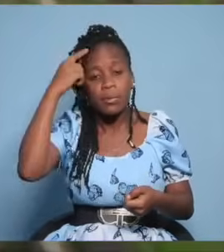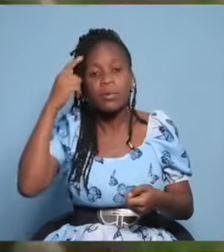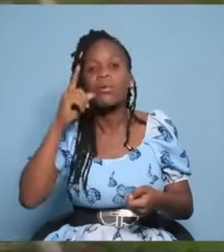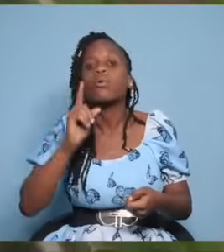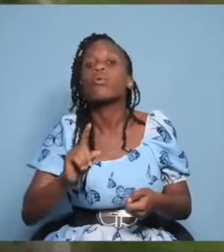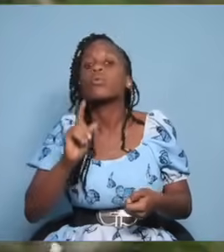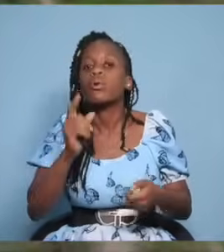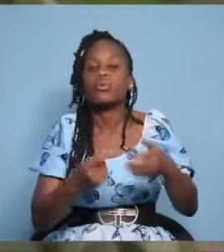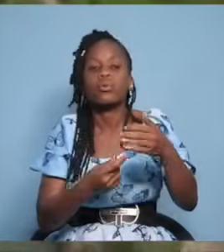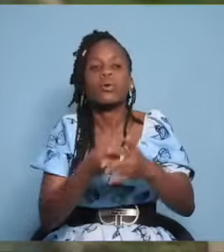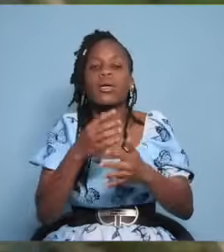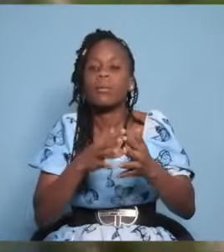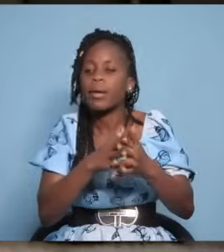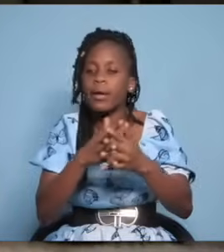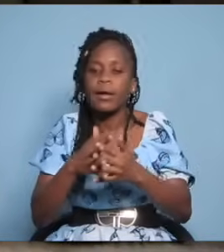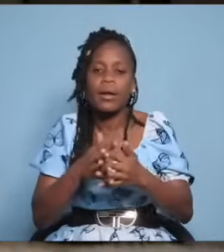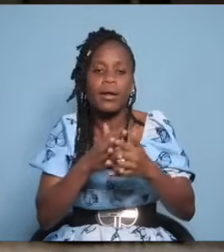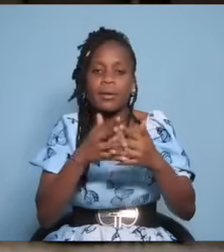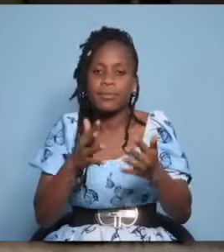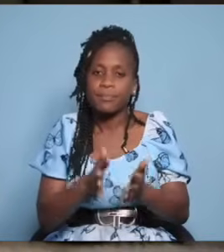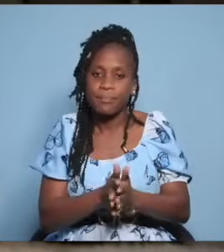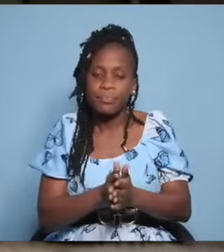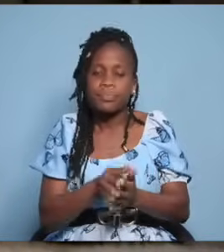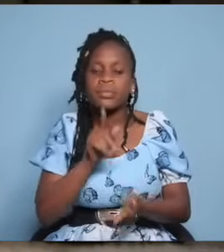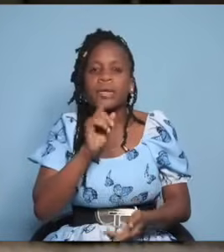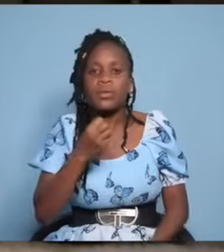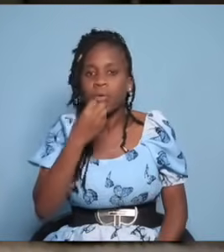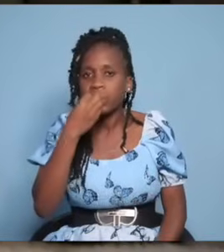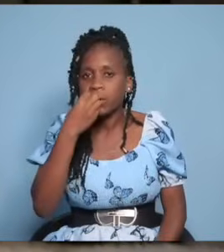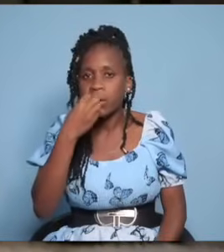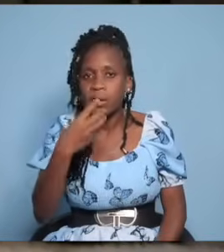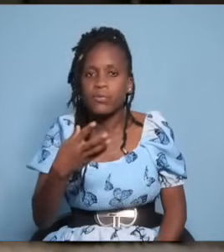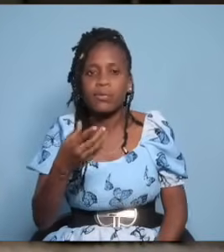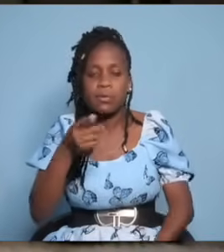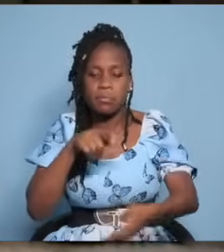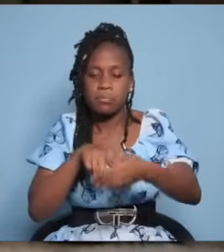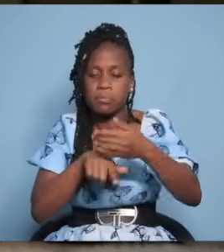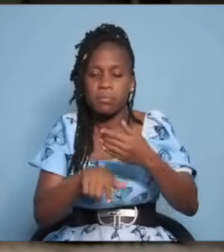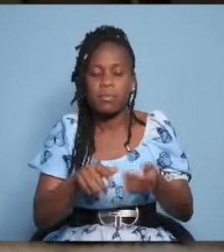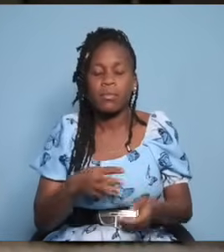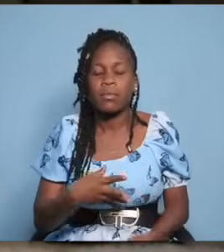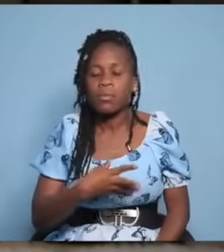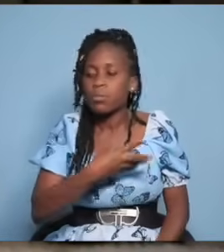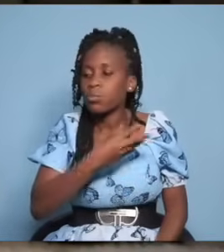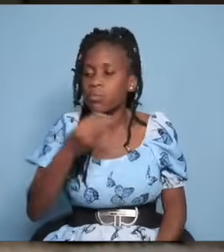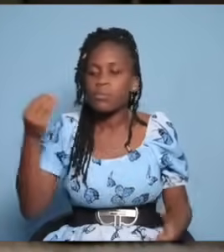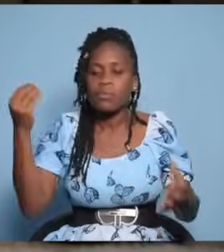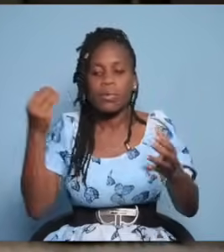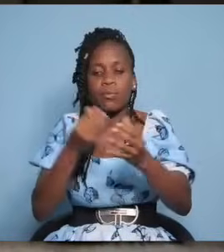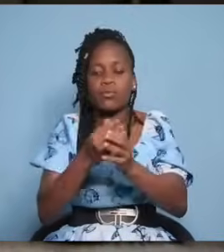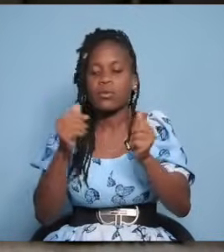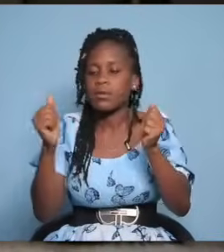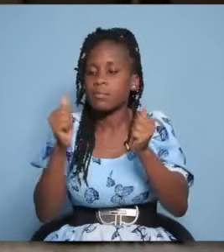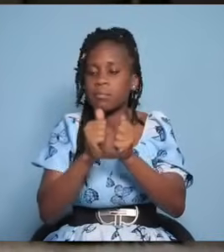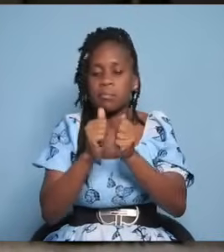Hizo taarifa za kijasusi za ndani kabisa. Waliondoka na sehemu ya mabaki ya ndege. Kwa hiyo wakati wamekuja